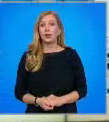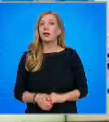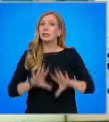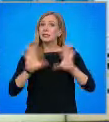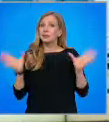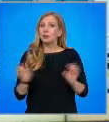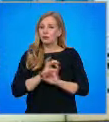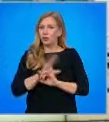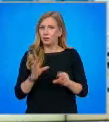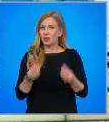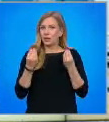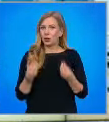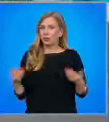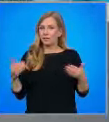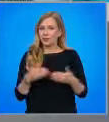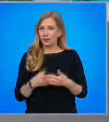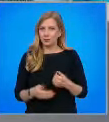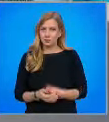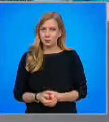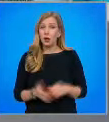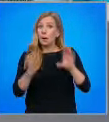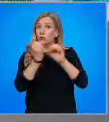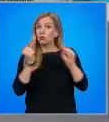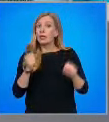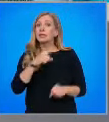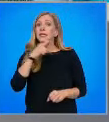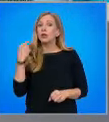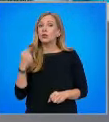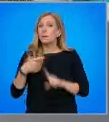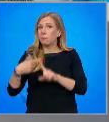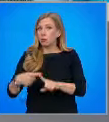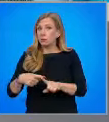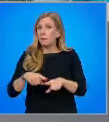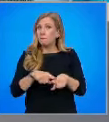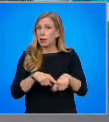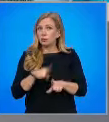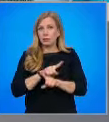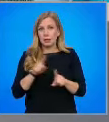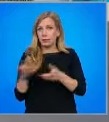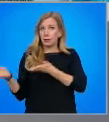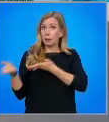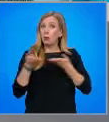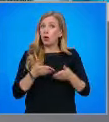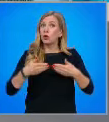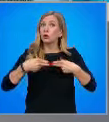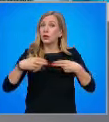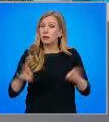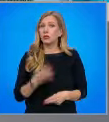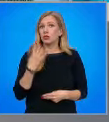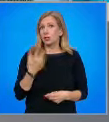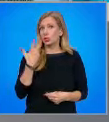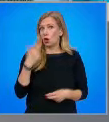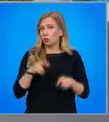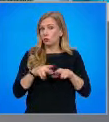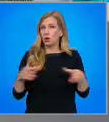Света и у нас 18 започва. Добър вечер. Посланиците на Русия и Беларус няма да бъдат поканени на откриването на 48-то